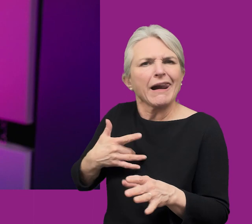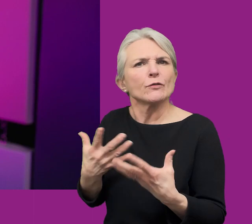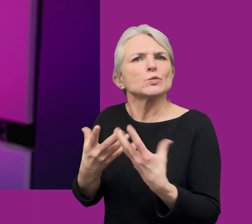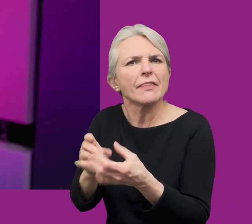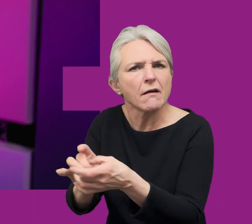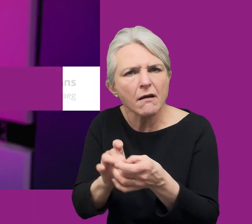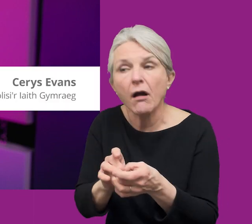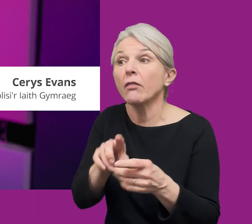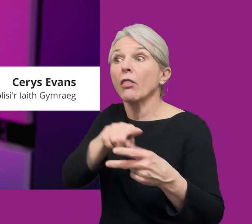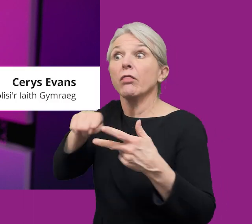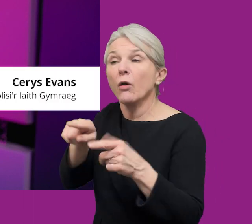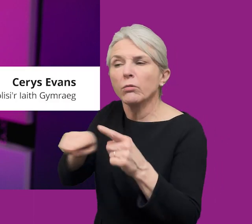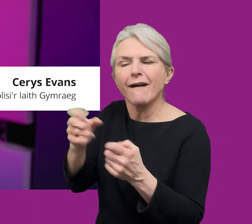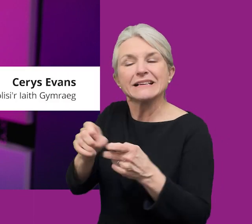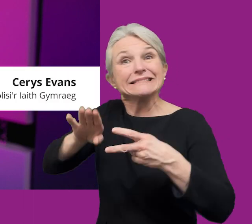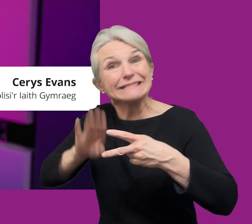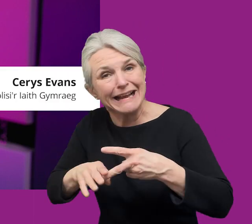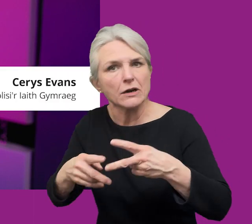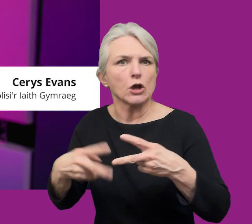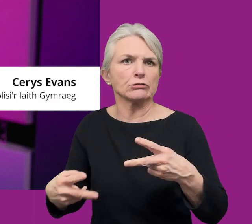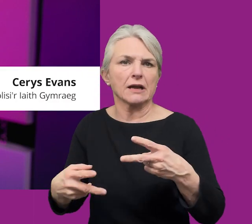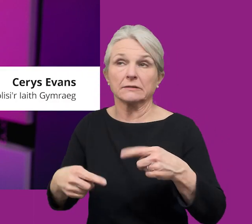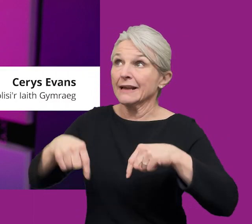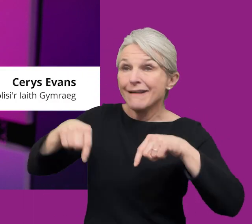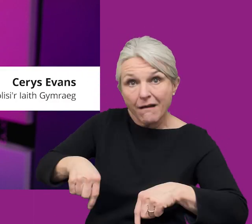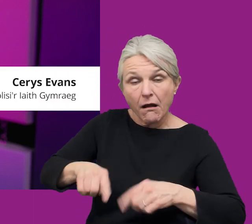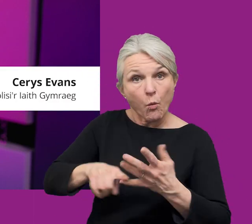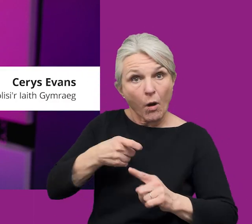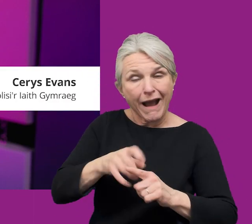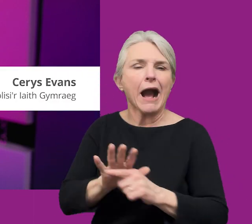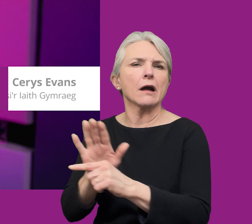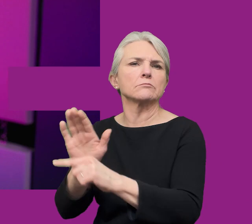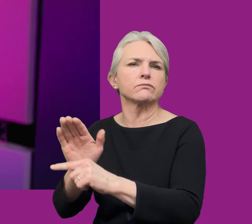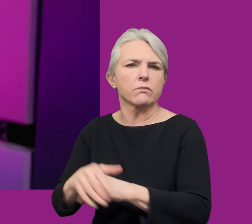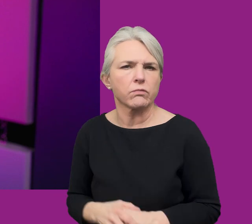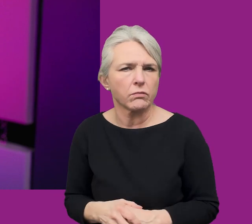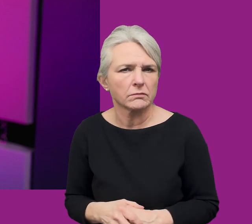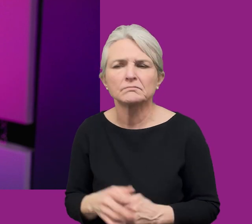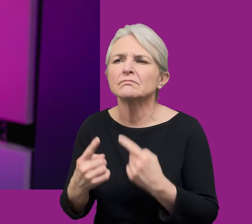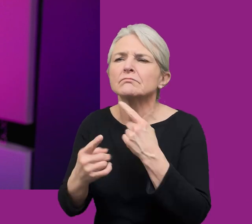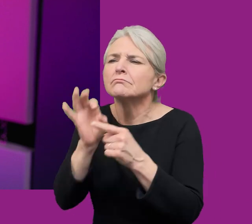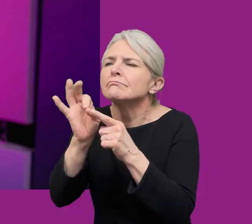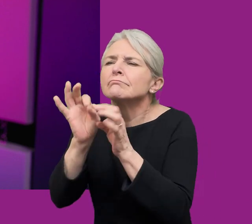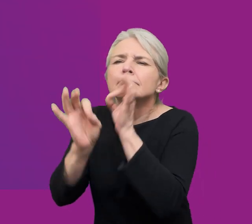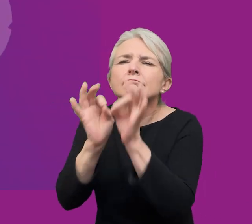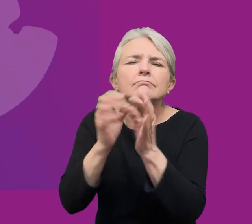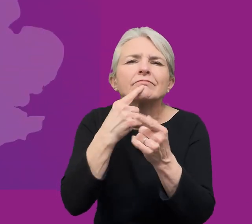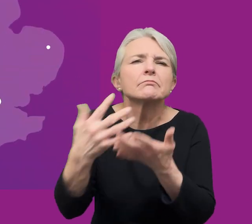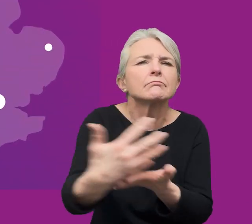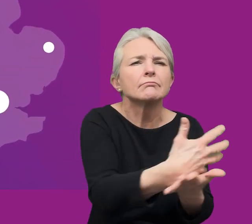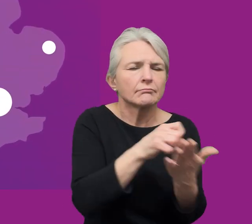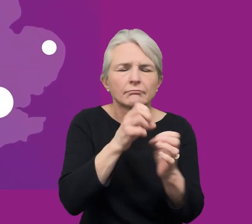Mae data'r cyfrifiad yn rhoi ffynhonnell unigryw o wybodaeth i ni am nifer yr aelwydydd yng Nghymru a Lloegr.